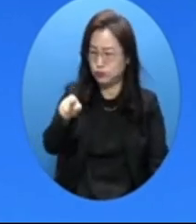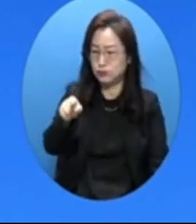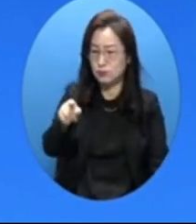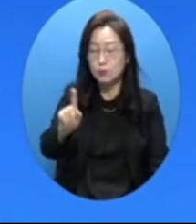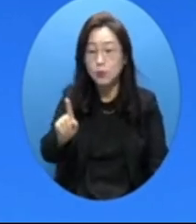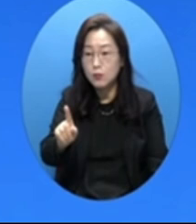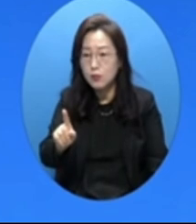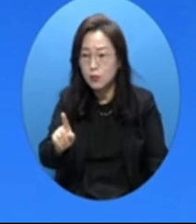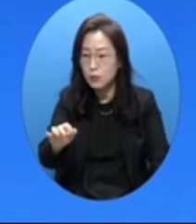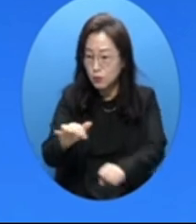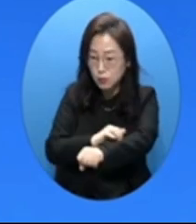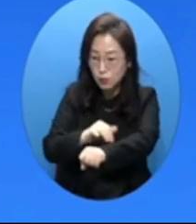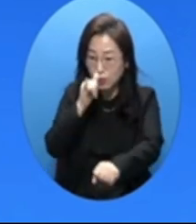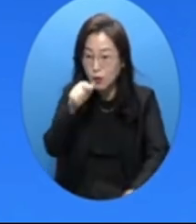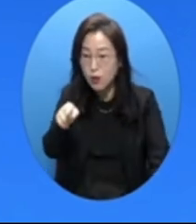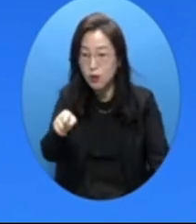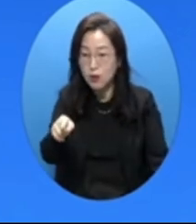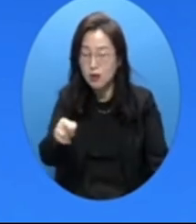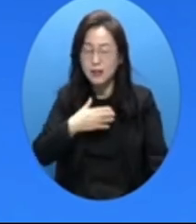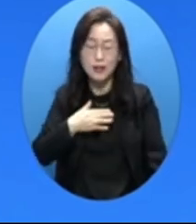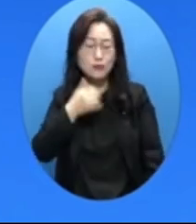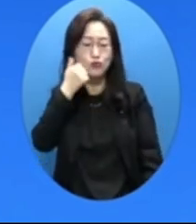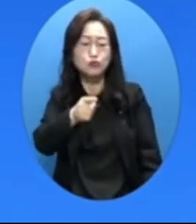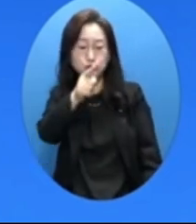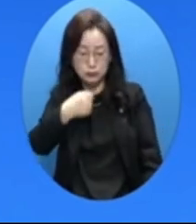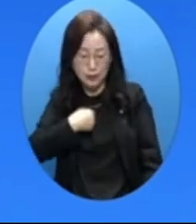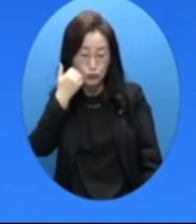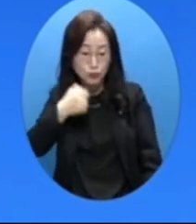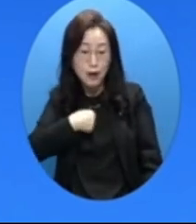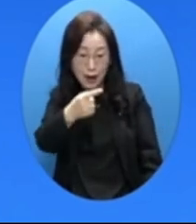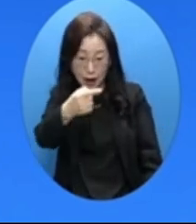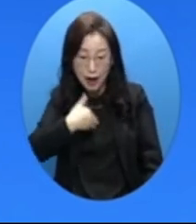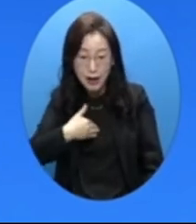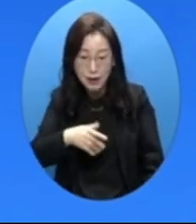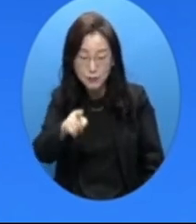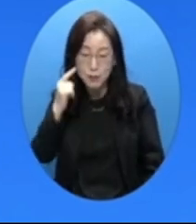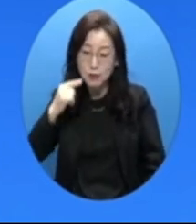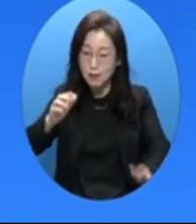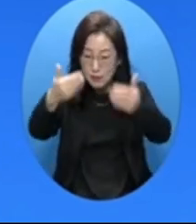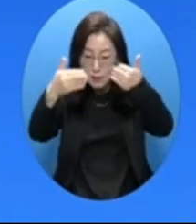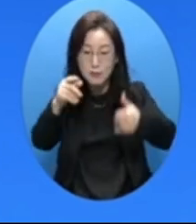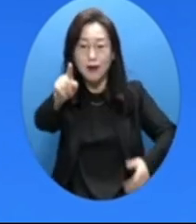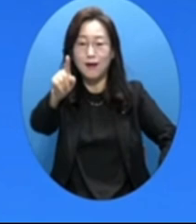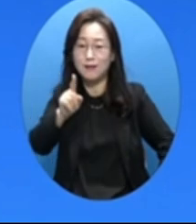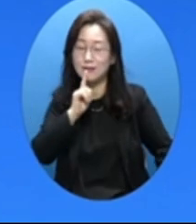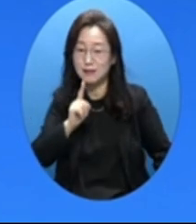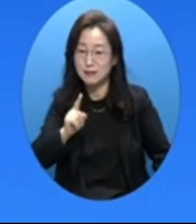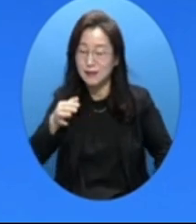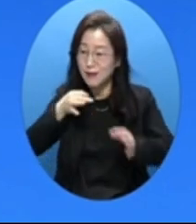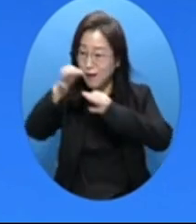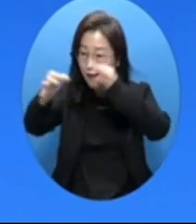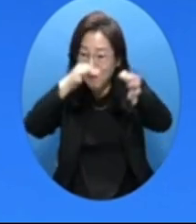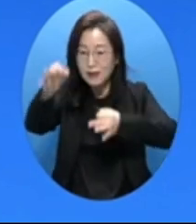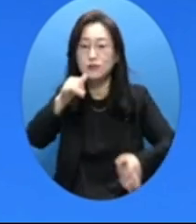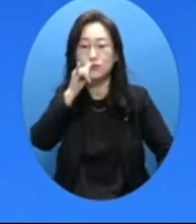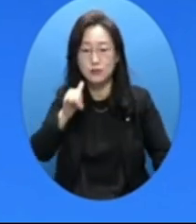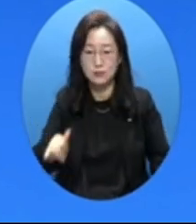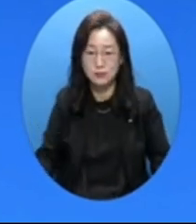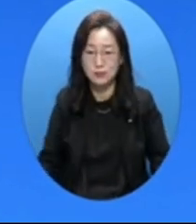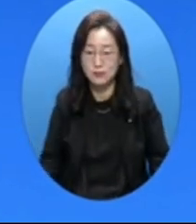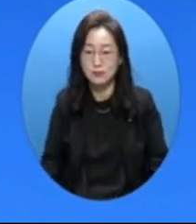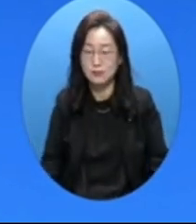불편했는지 몰라도 내가 누군지 내가 누군지 알고 나한테 함부로 해 막 소리지는 사람이 있습니다